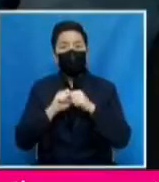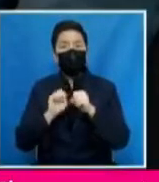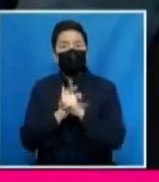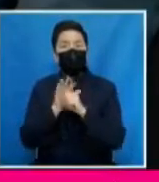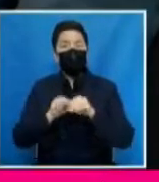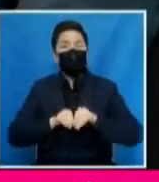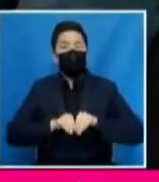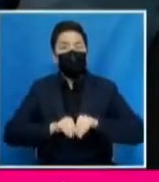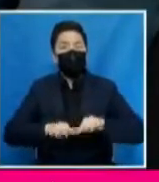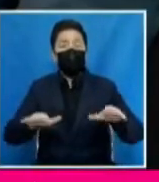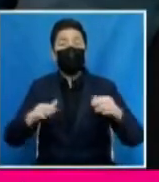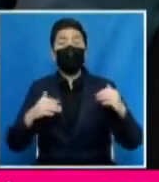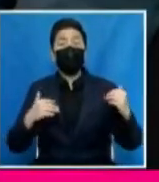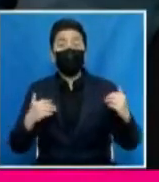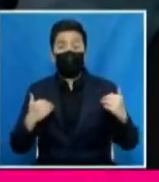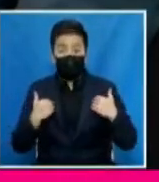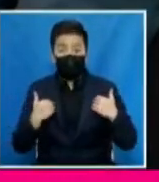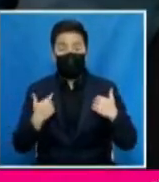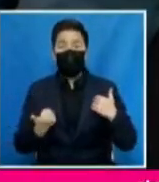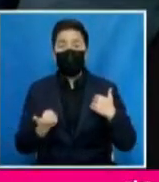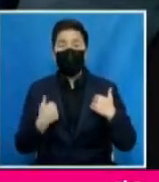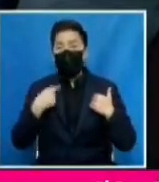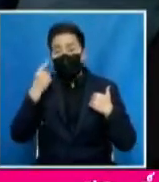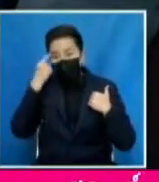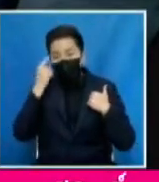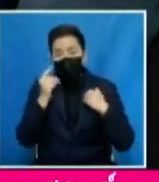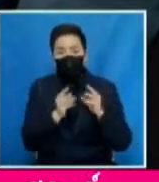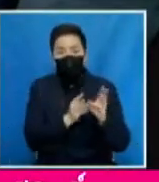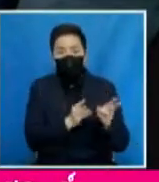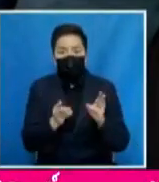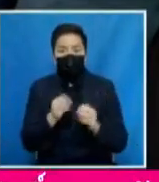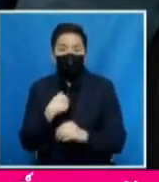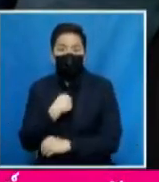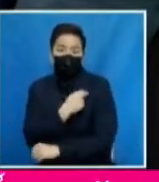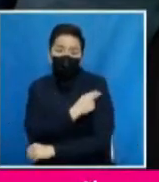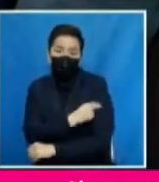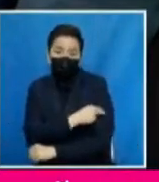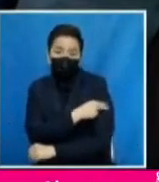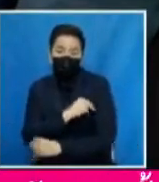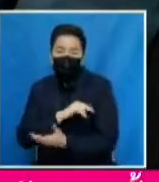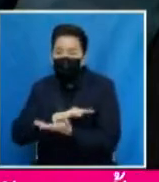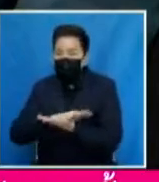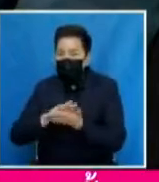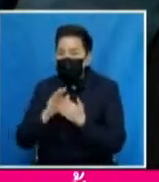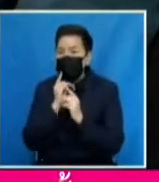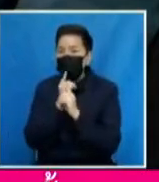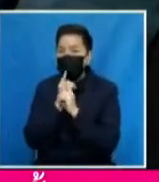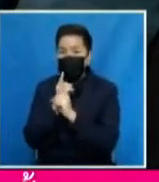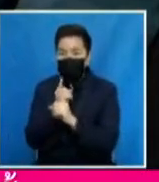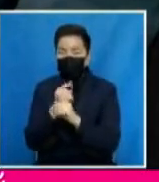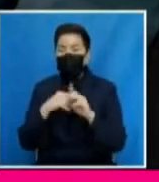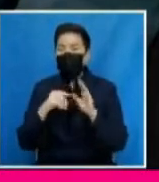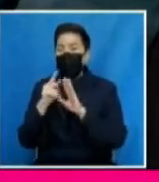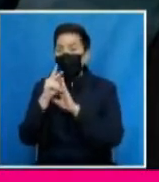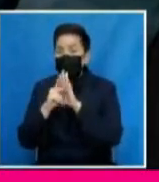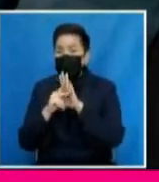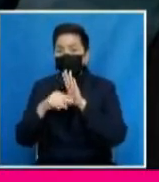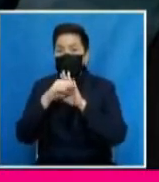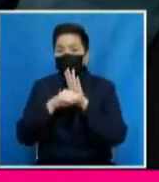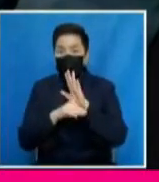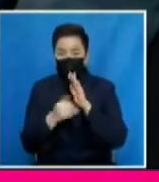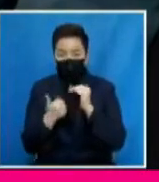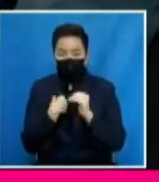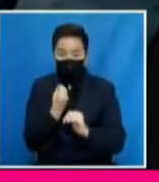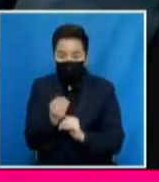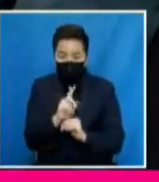ไวรัสโควิด-19จึงได้ดำเนินการตามมาตรฐานด้านสุขอนามัยอย่างเคร่งครัดจำเป็นที่จะต้องให้มีระยะห่างระห